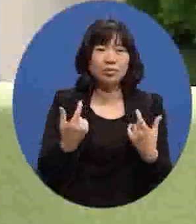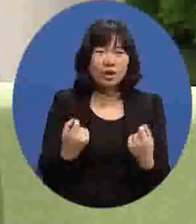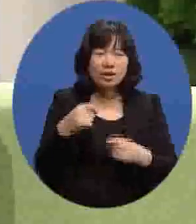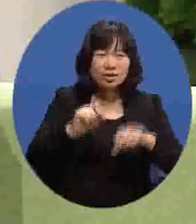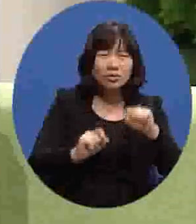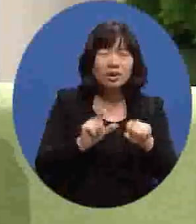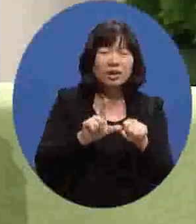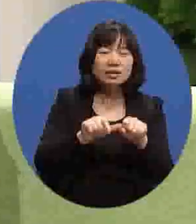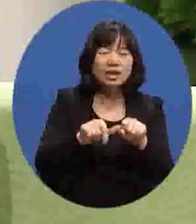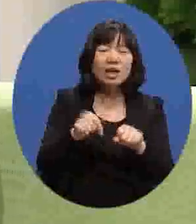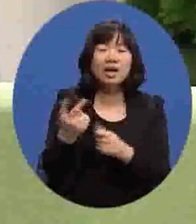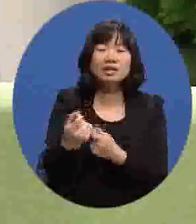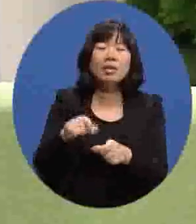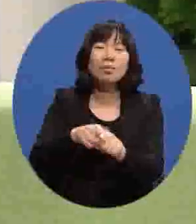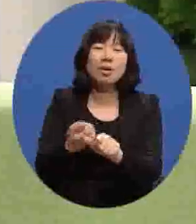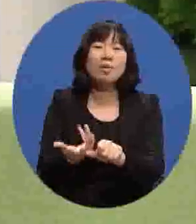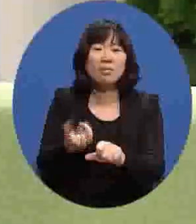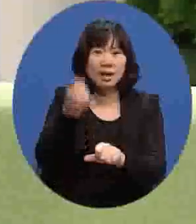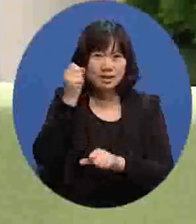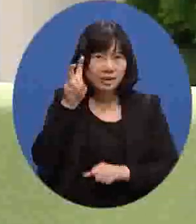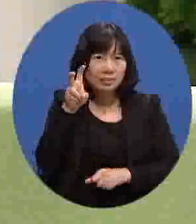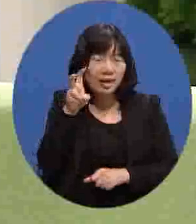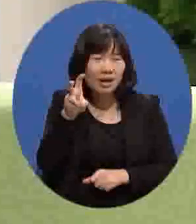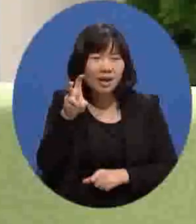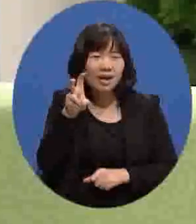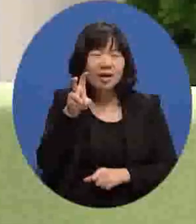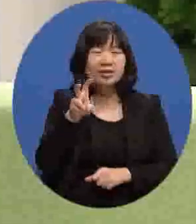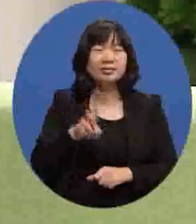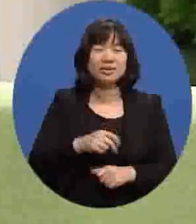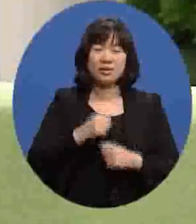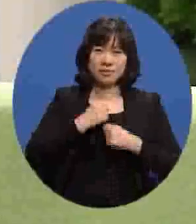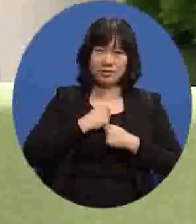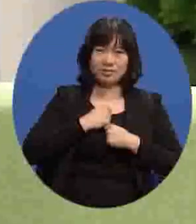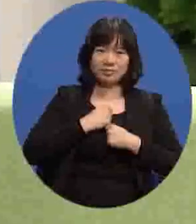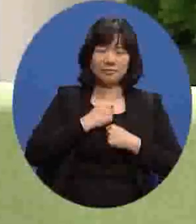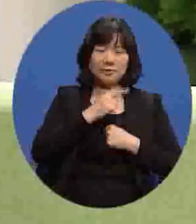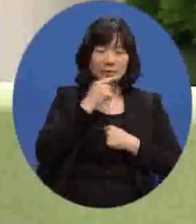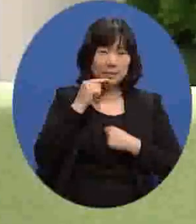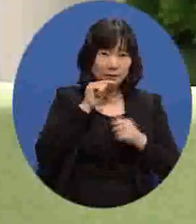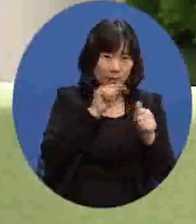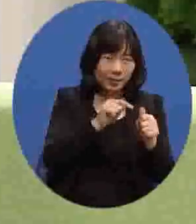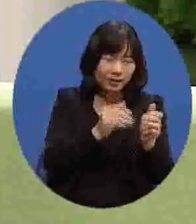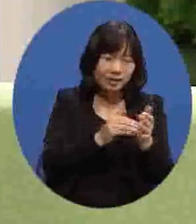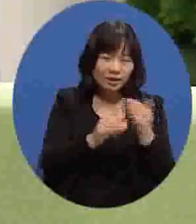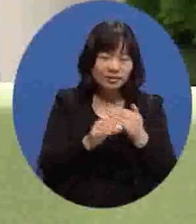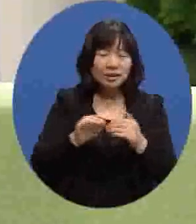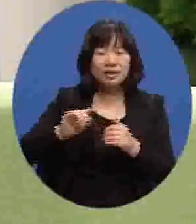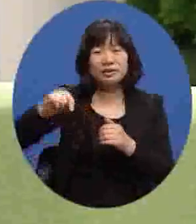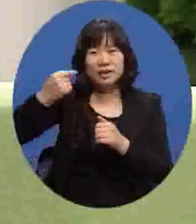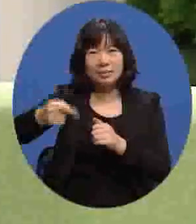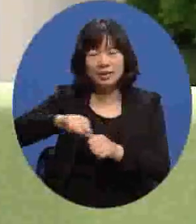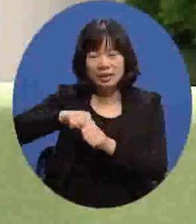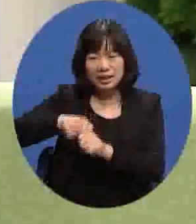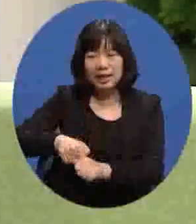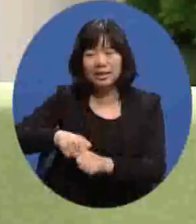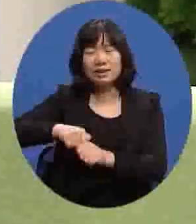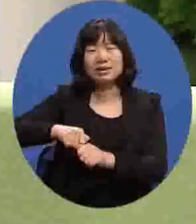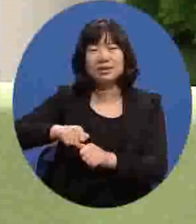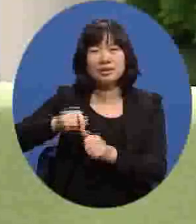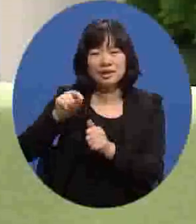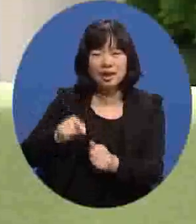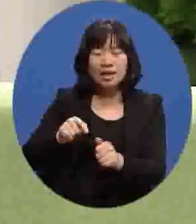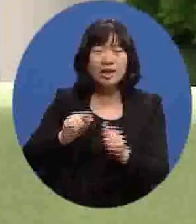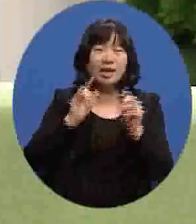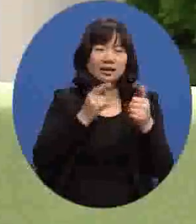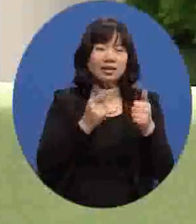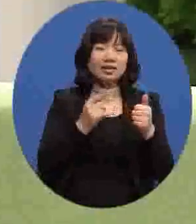행동을 하면 그때는 이런 벌을 받게 될 거야. 그래서 경고하고 그다음에 강행하는 절차를 해주시는 게